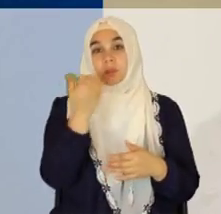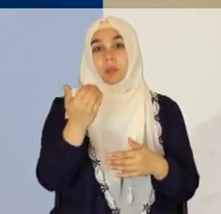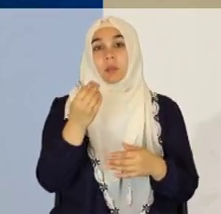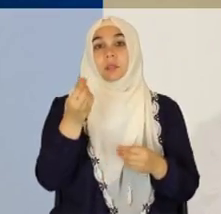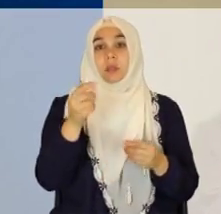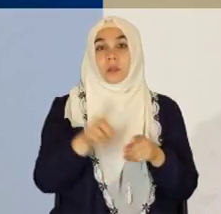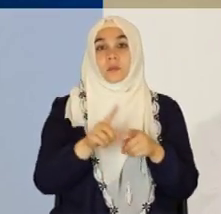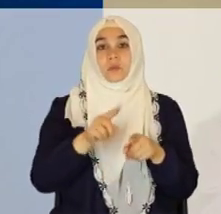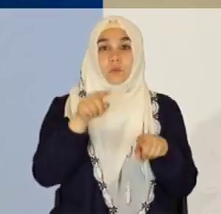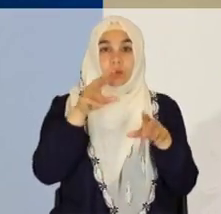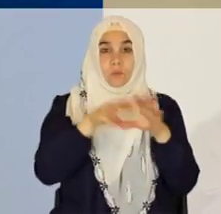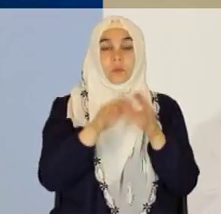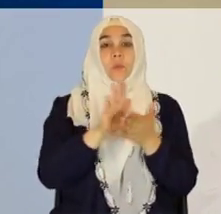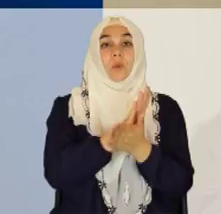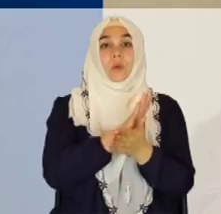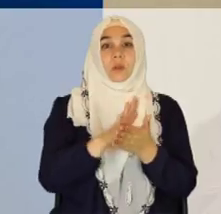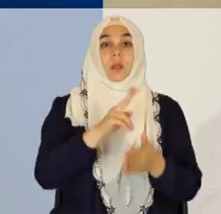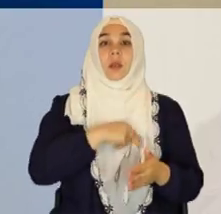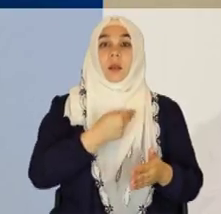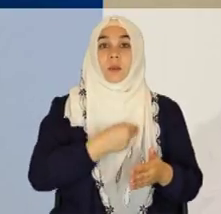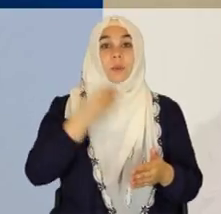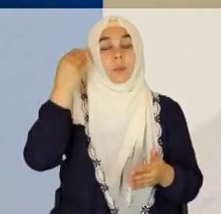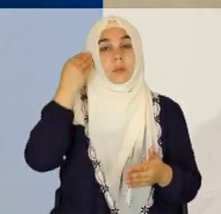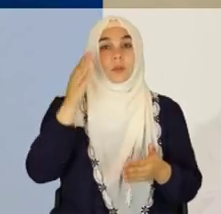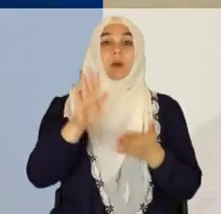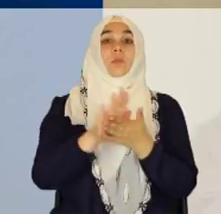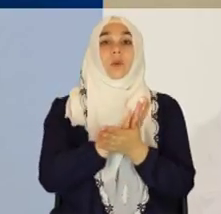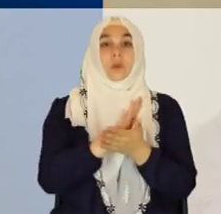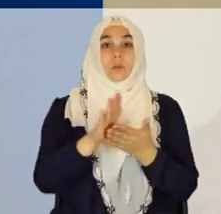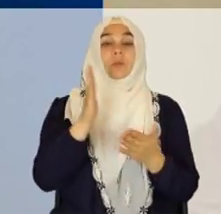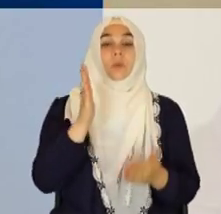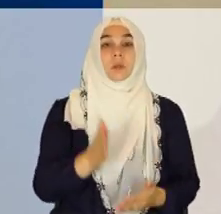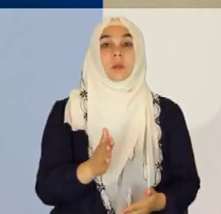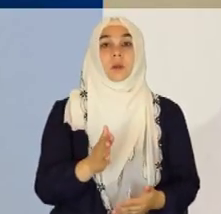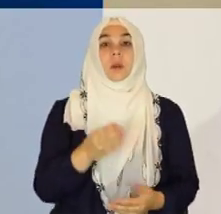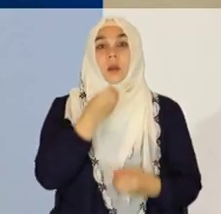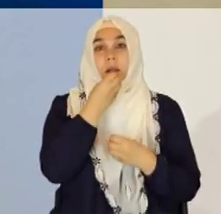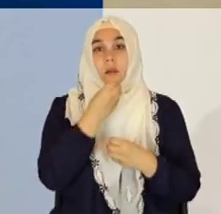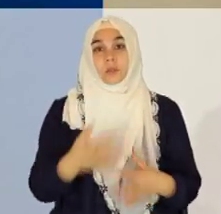ma'noda poklanar ekan, qalbi ma'naviy ma'noda poklanar ekan. Xo'p.